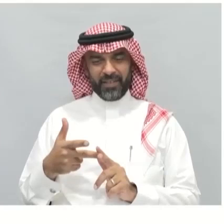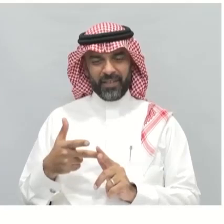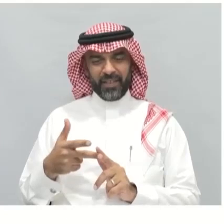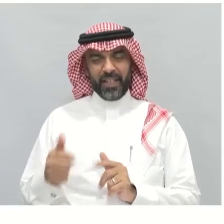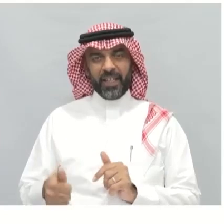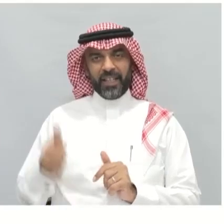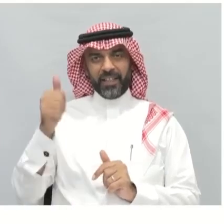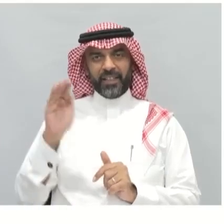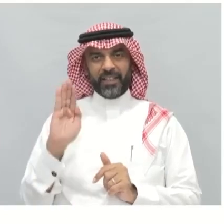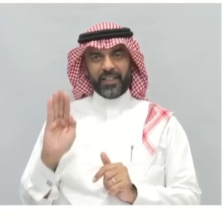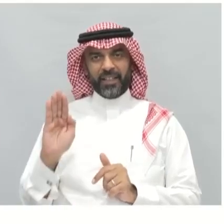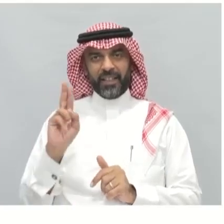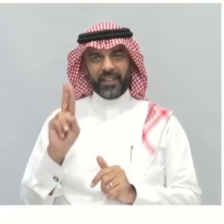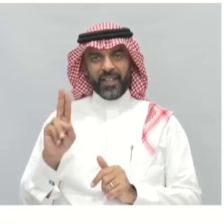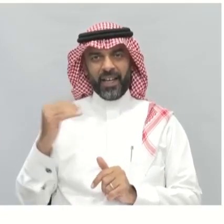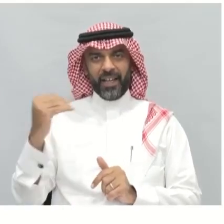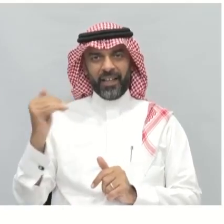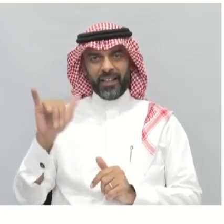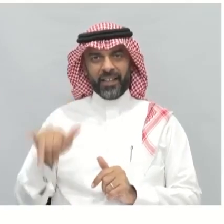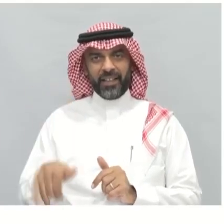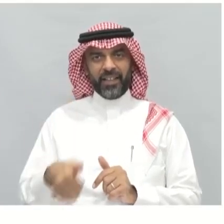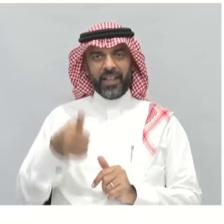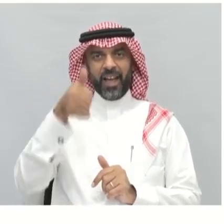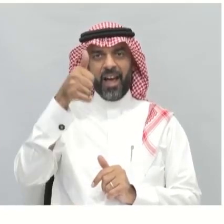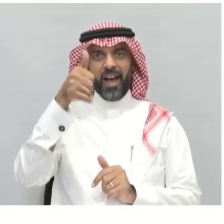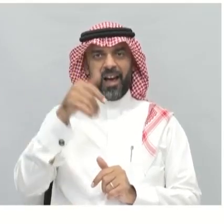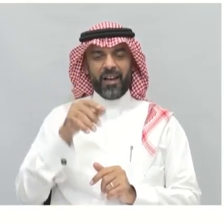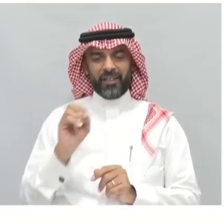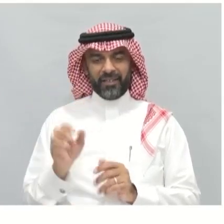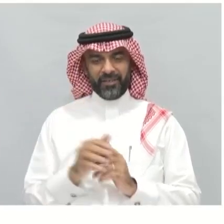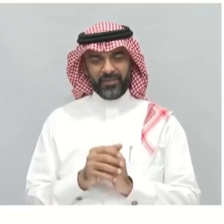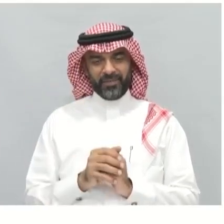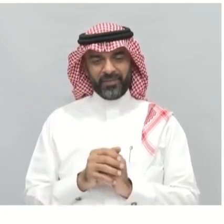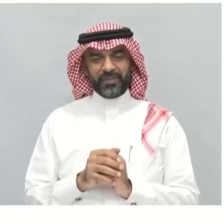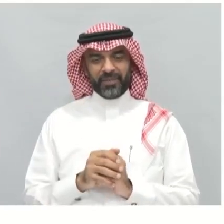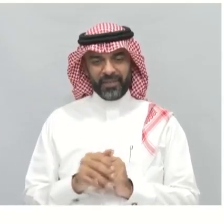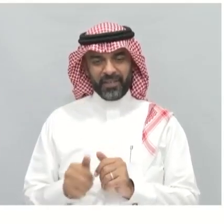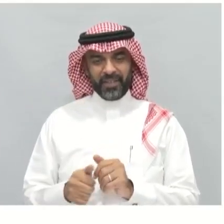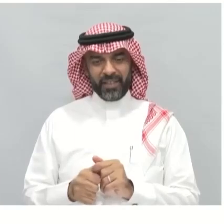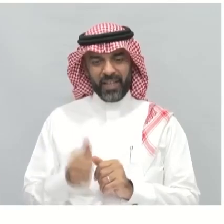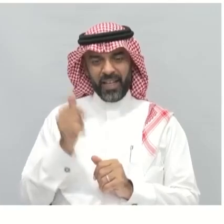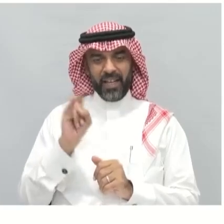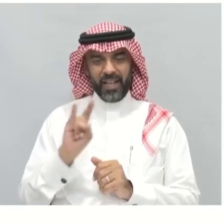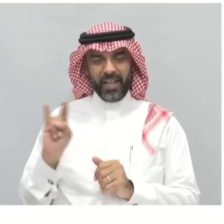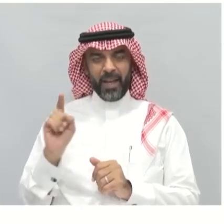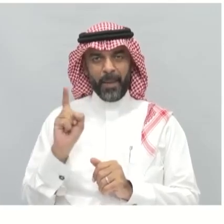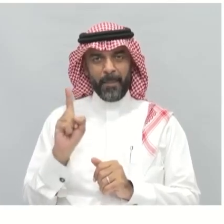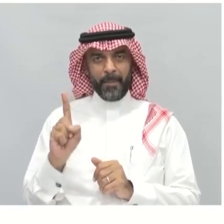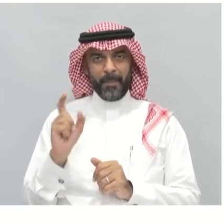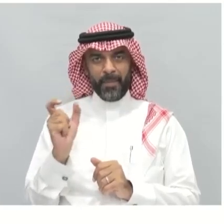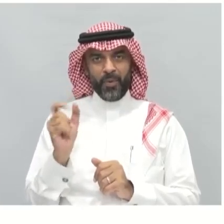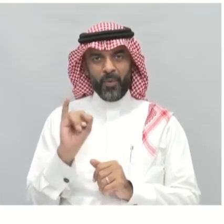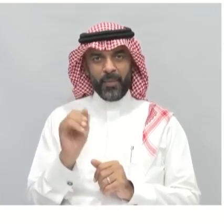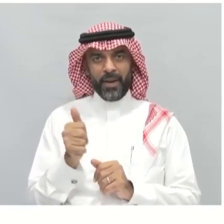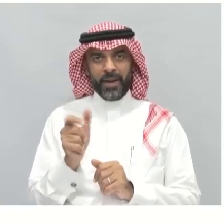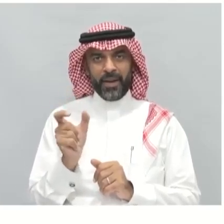تقول استحيا الابن بهمزه وصل هنا استحي يا وهنا الف لينه على صوره الالف